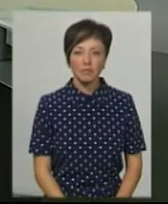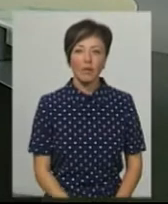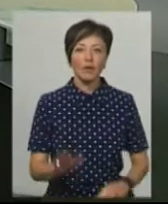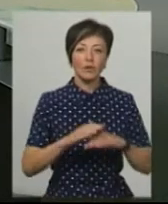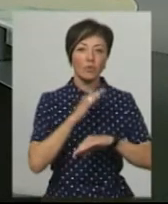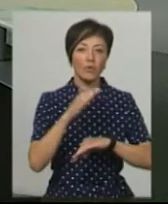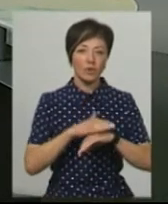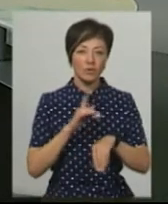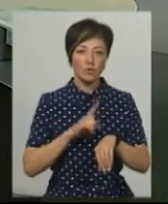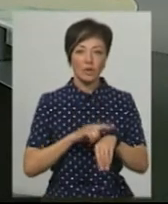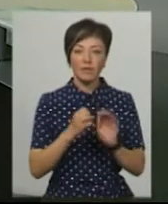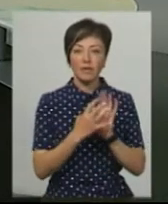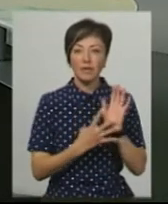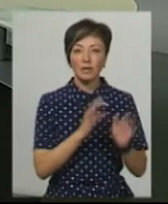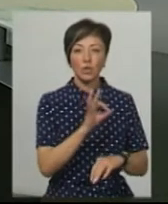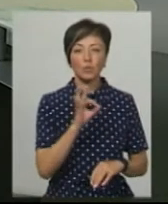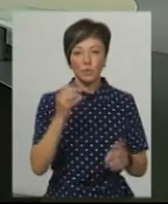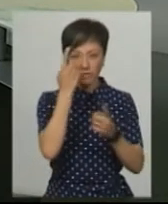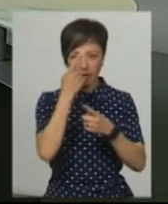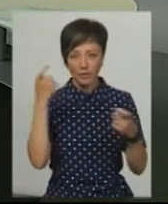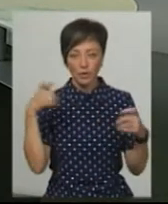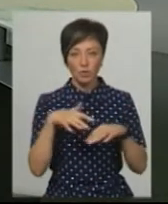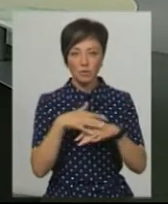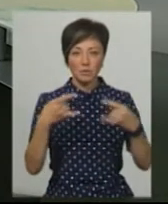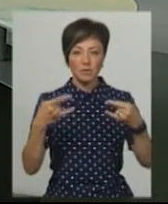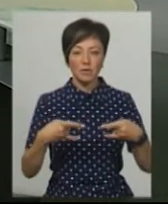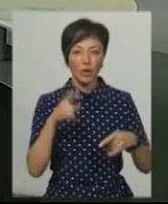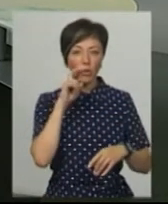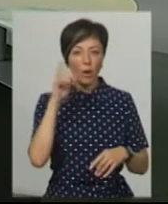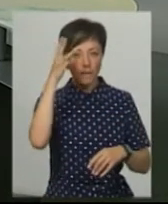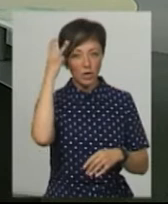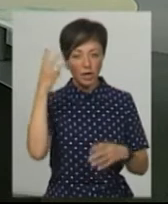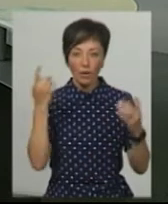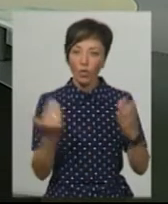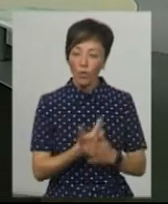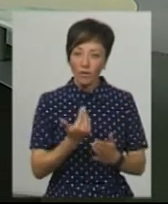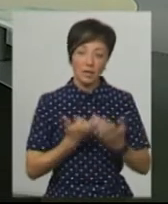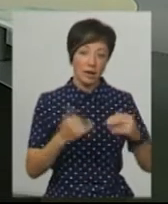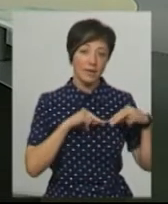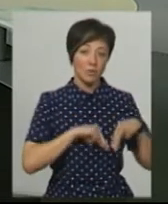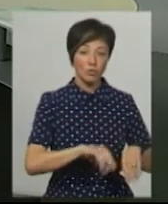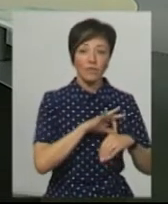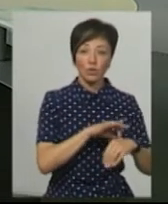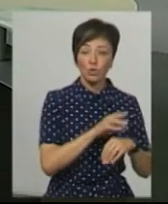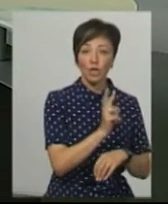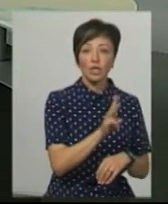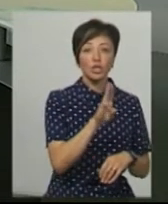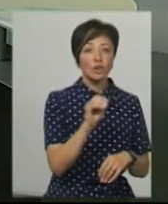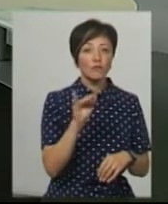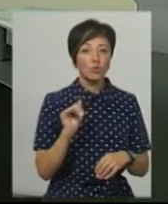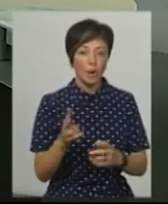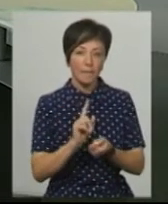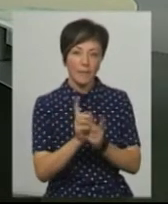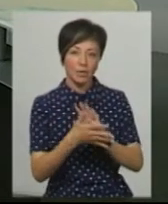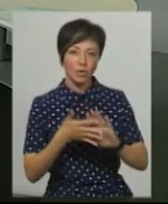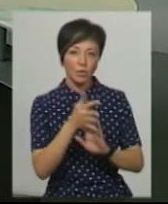Доброго вечора. На годиннику 19:00. В ефірі Суспільного мовника ЮА Поділля. Інформаційний випуск. Для вас у студії працює ведуча Катерина Шевчук.